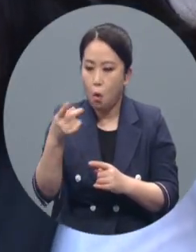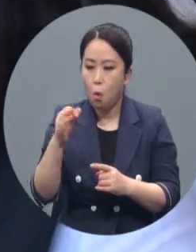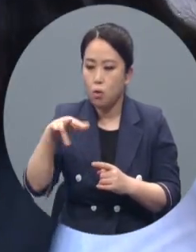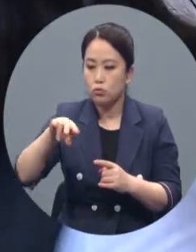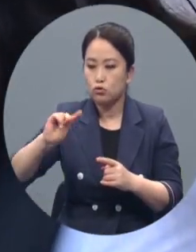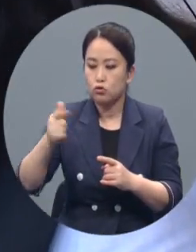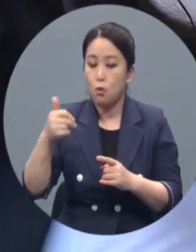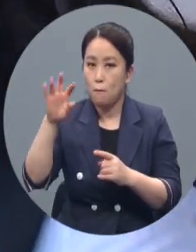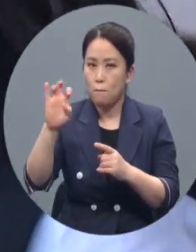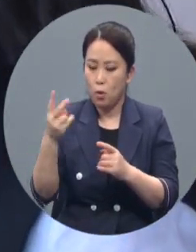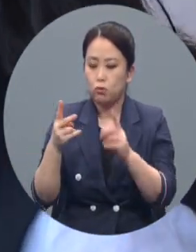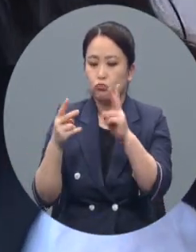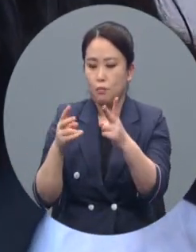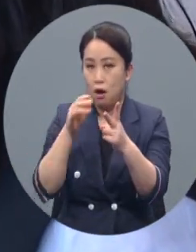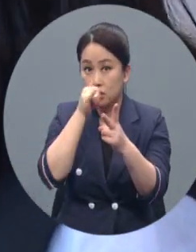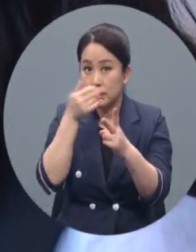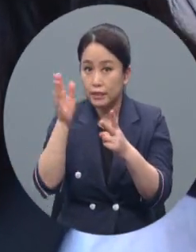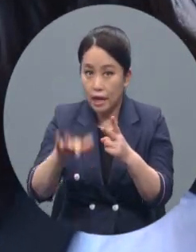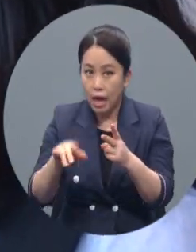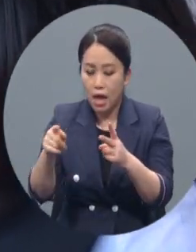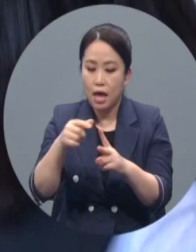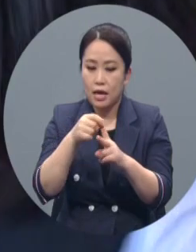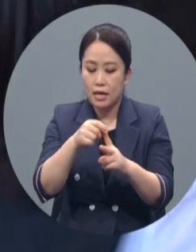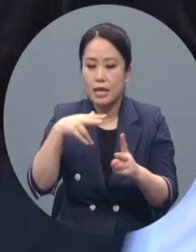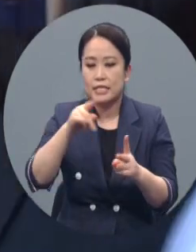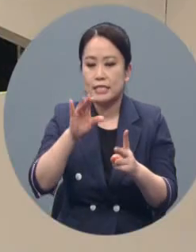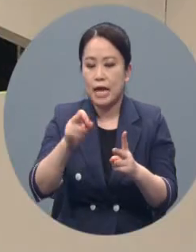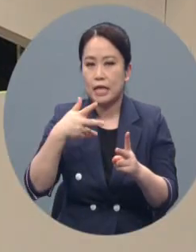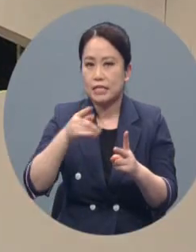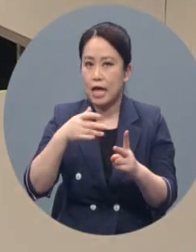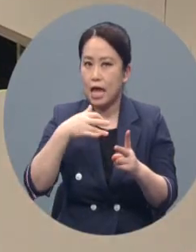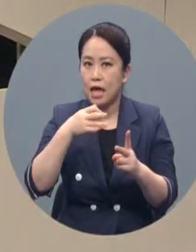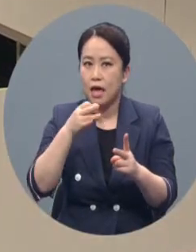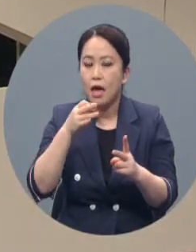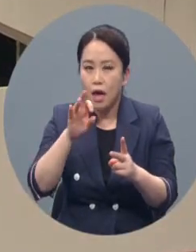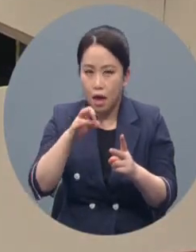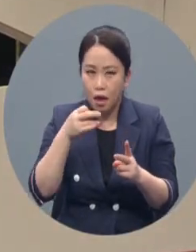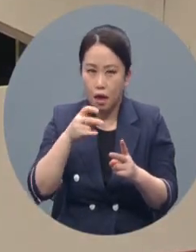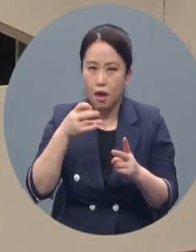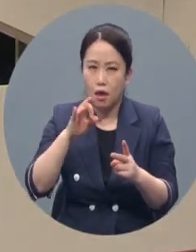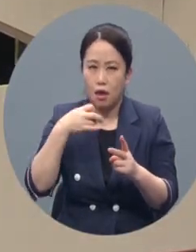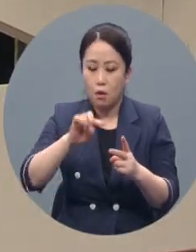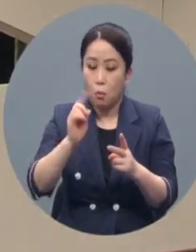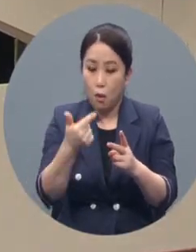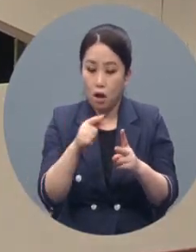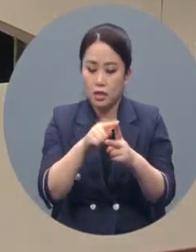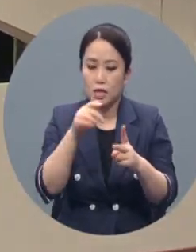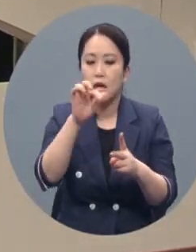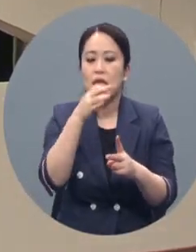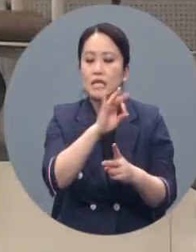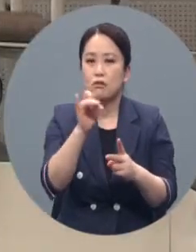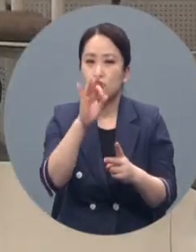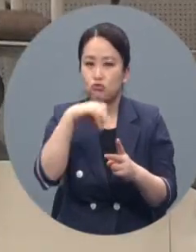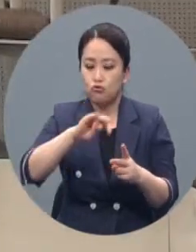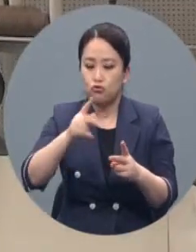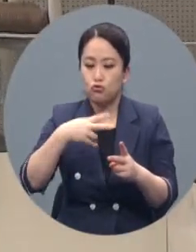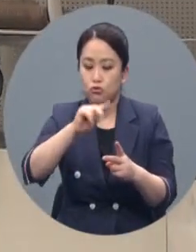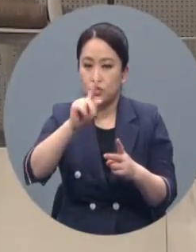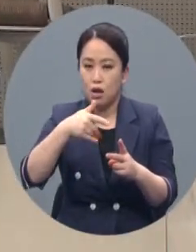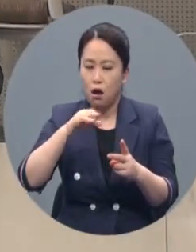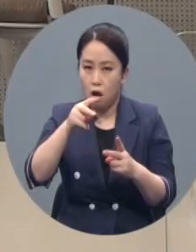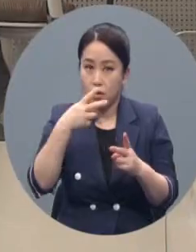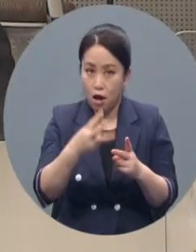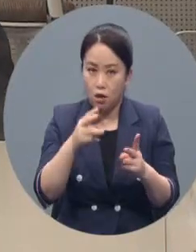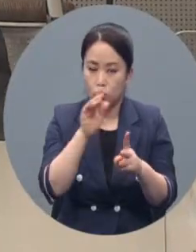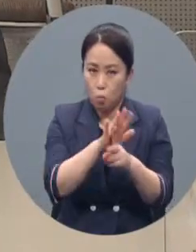장재원 의원이 윤석열 캠프의 총괄 상황실장, 사하을의 조경태 의원이 홍준표 캠프의